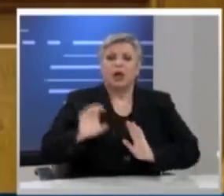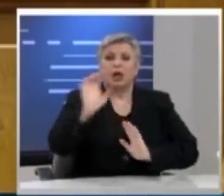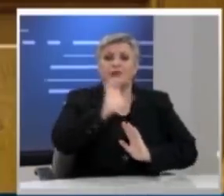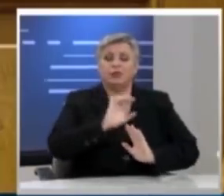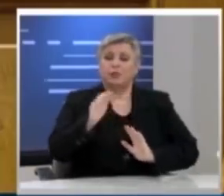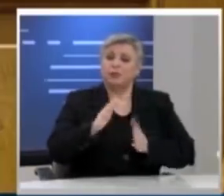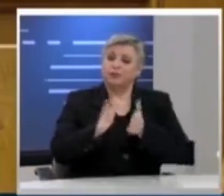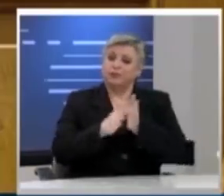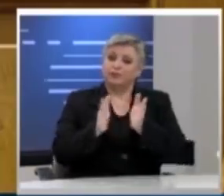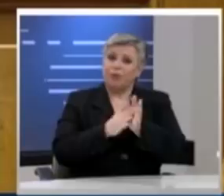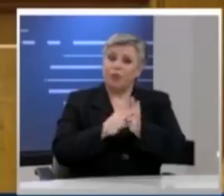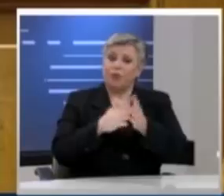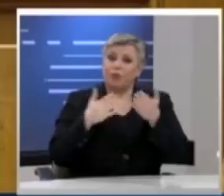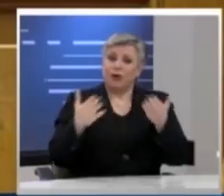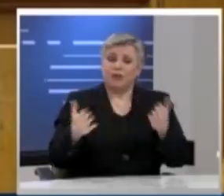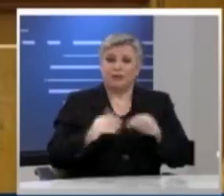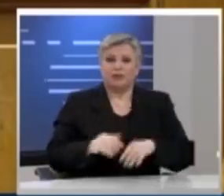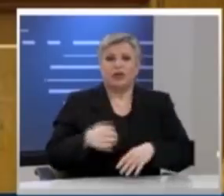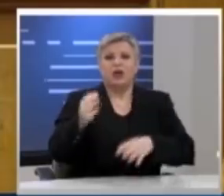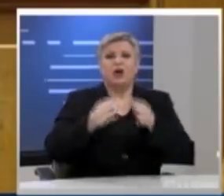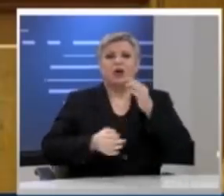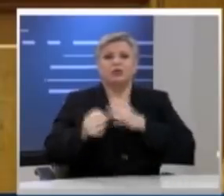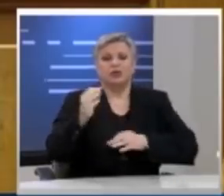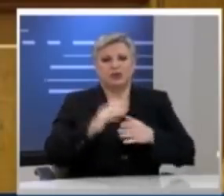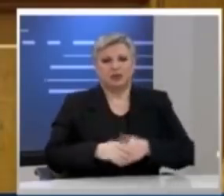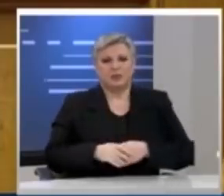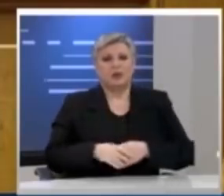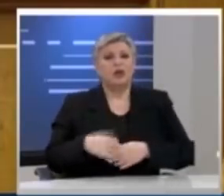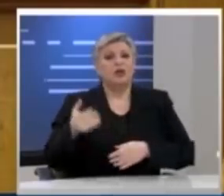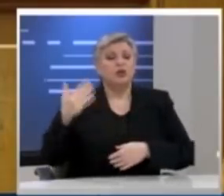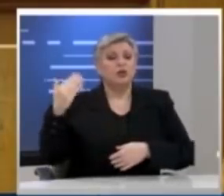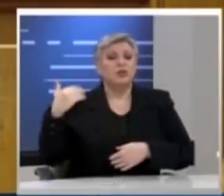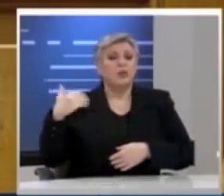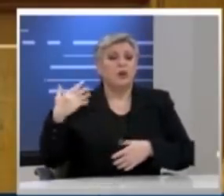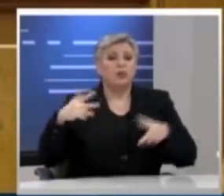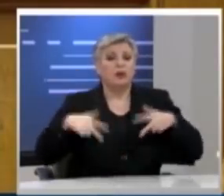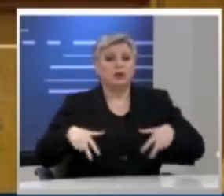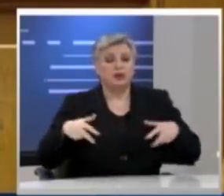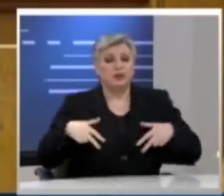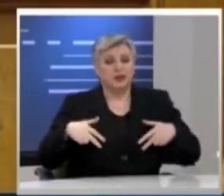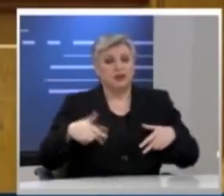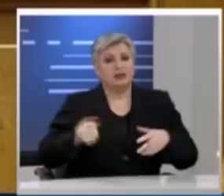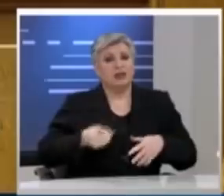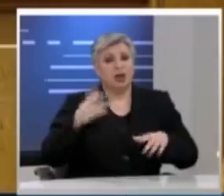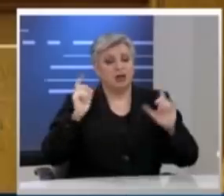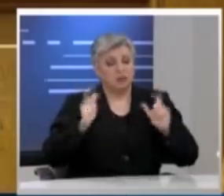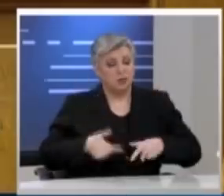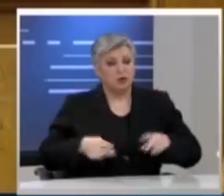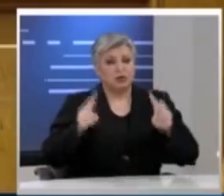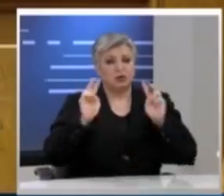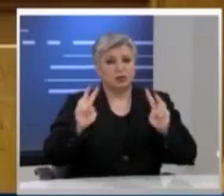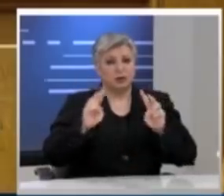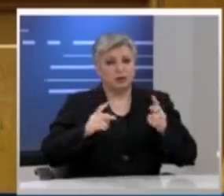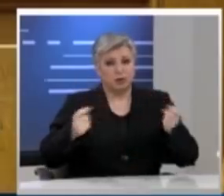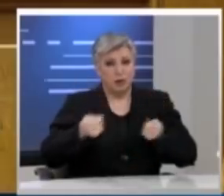συνεχιστής των πιο λαμπρών παρακαταθηκών που άφησαν όλες οι προηγούμενες κυβερνήσεις νέας δημοκρατίας και πασοκ σστο